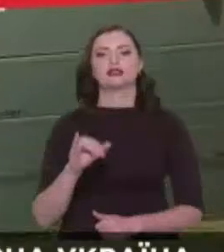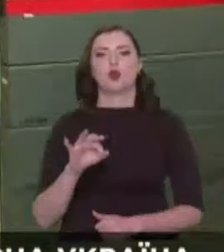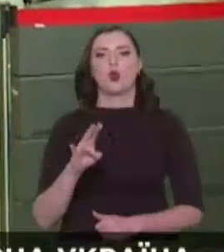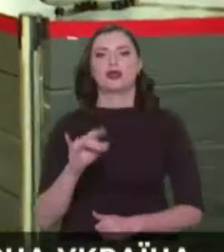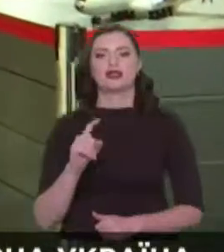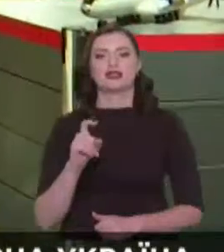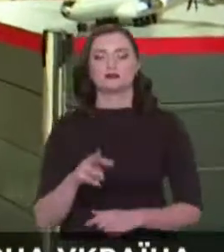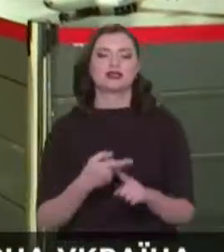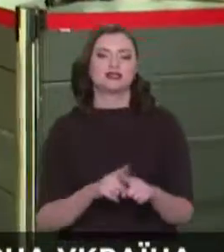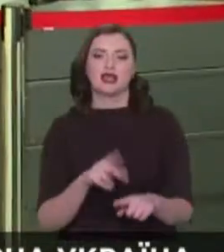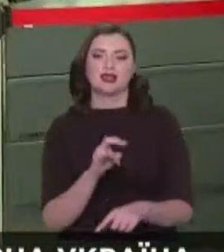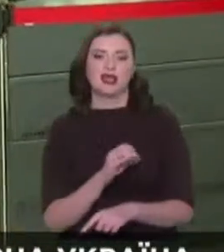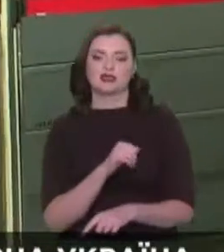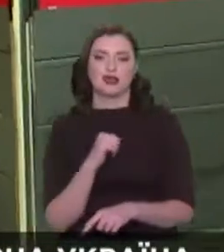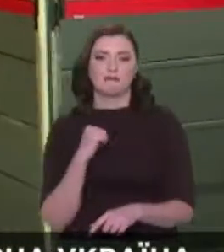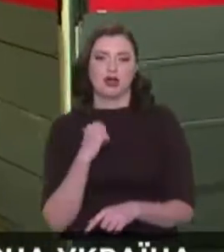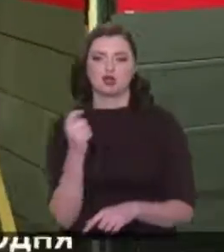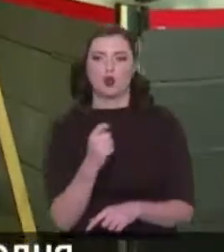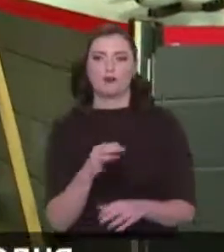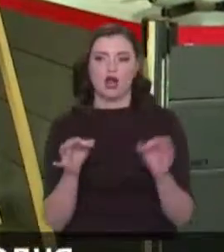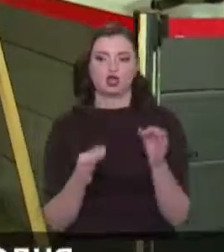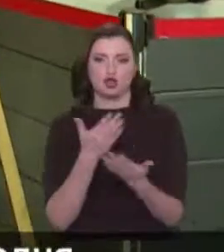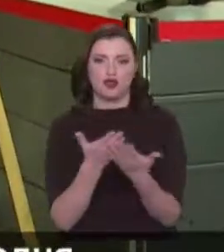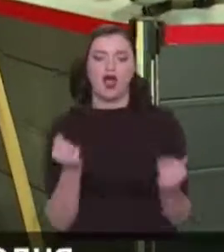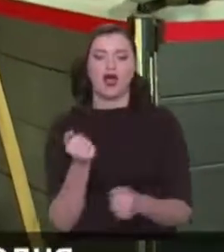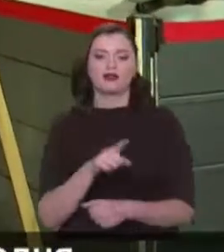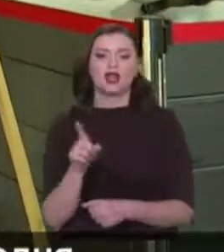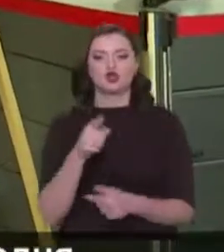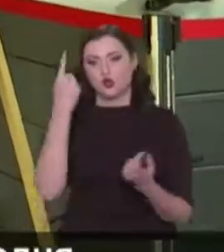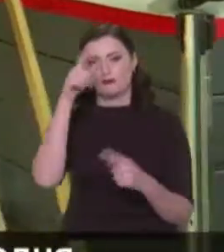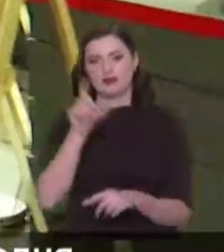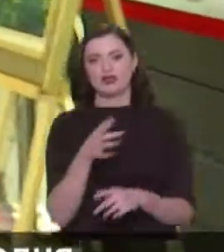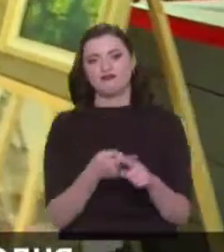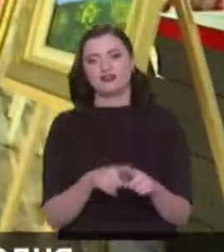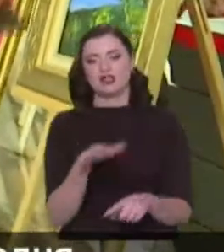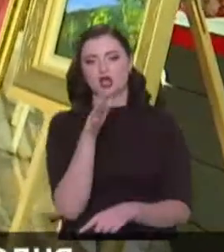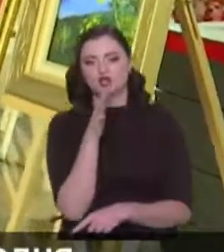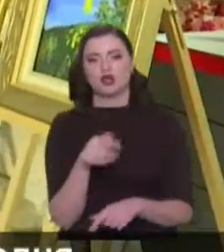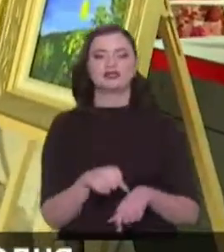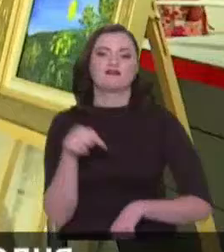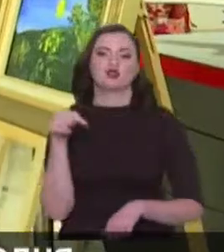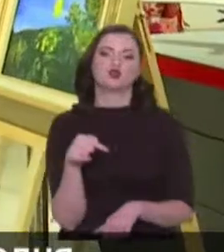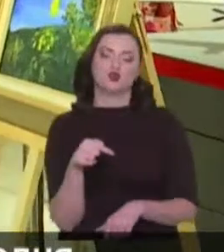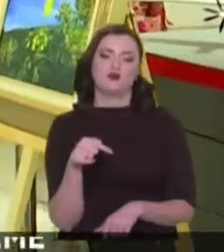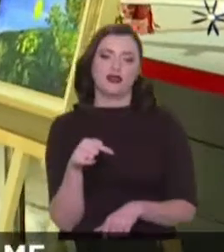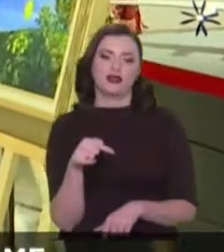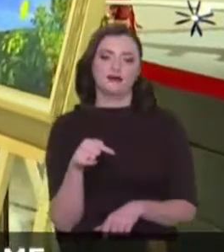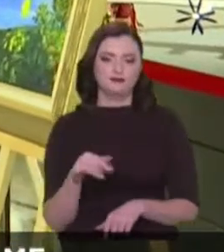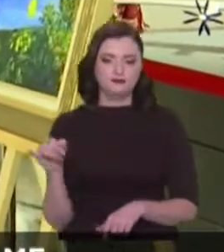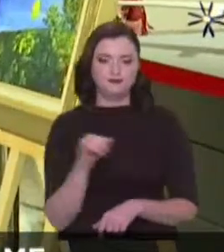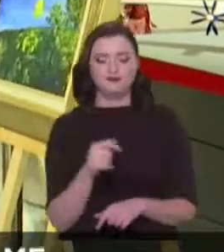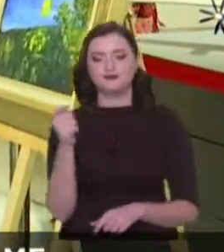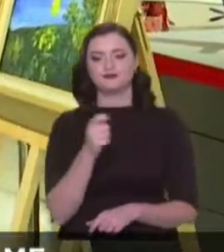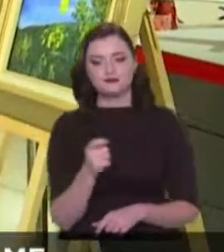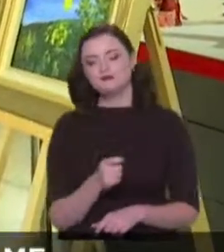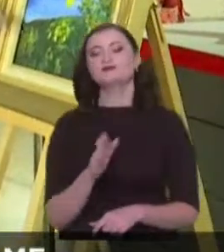саме зображення пейзажу, а те, що митець в цей час відчував. І от малював